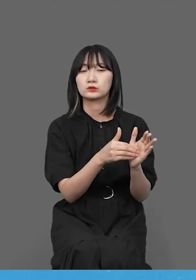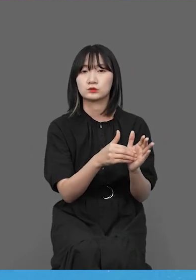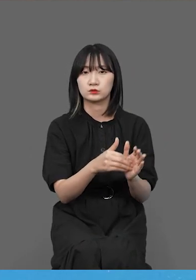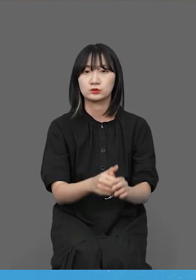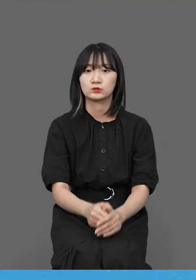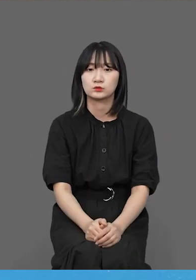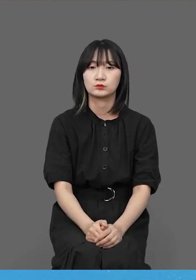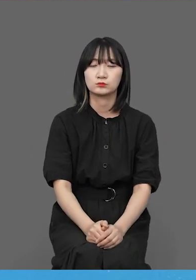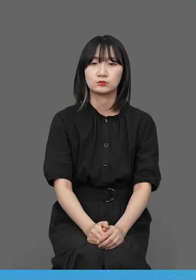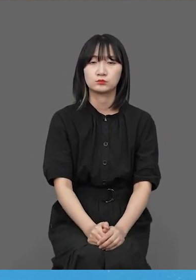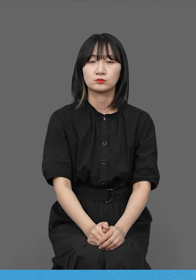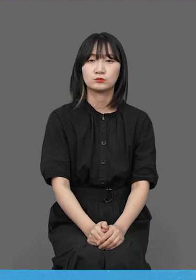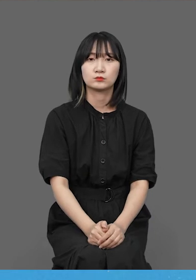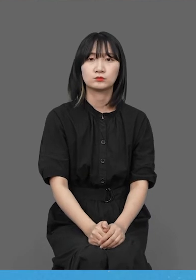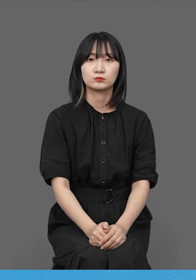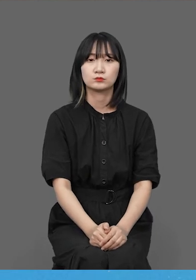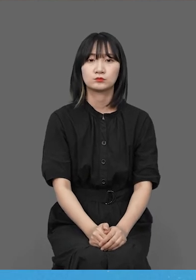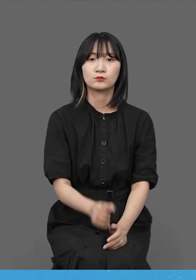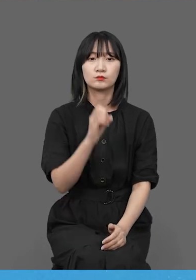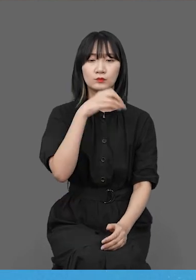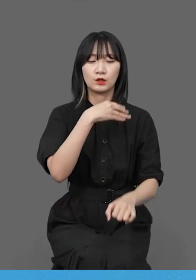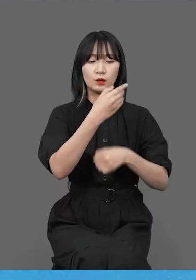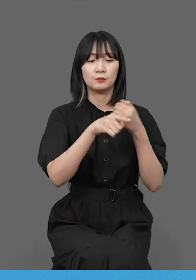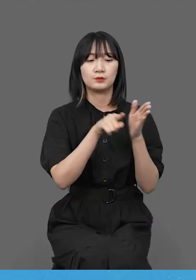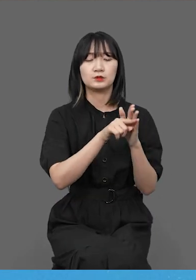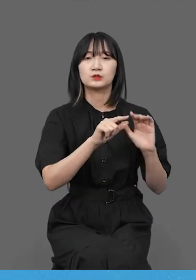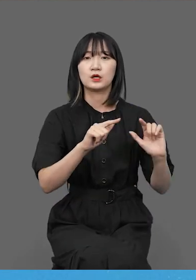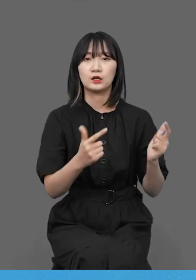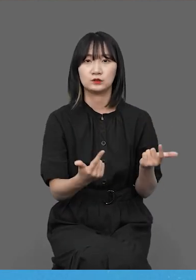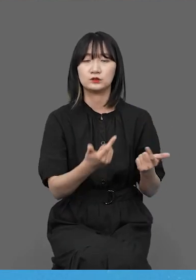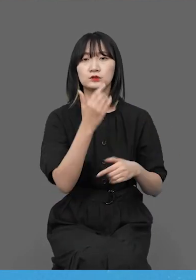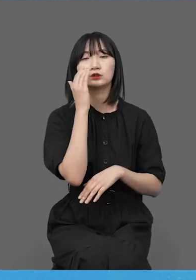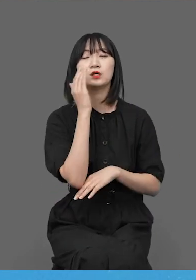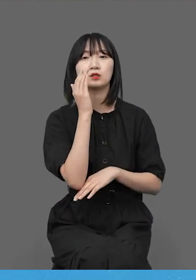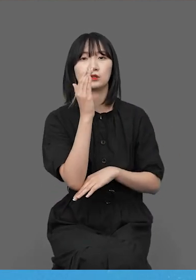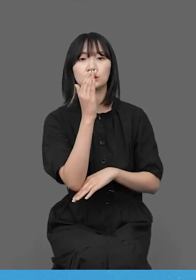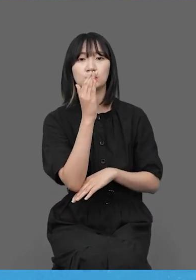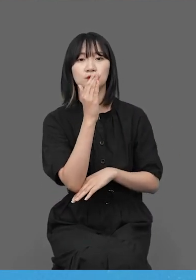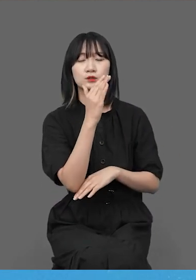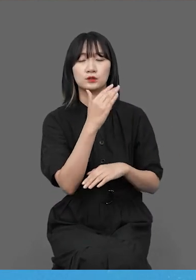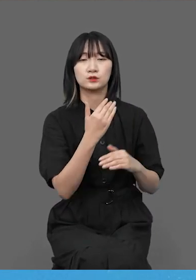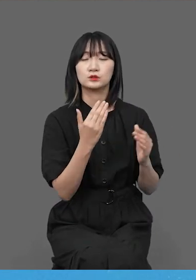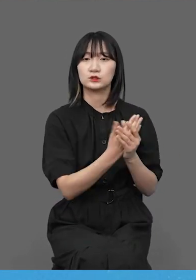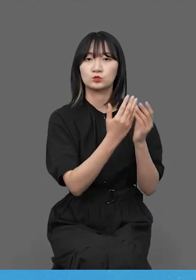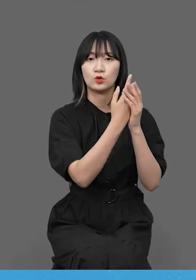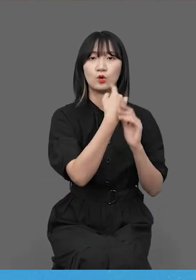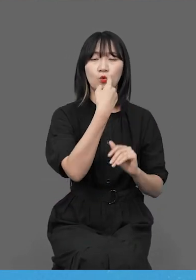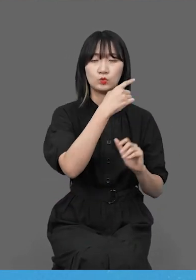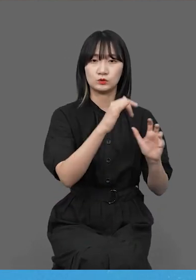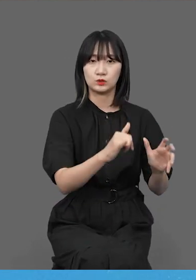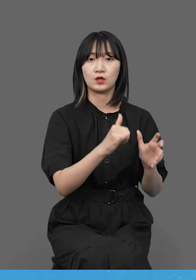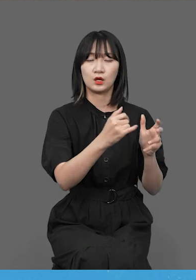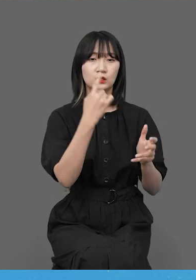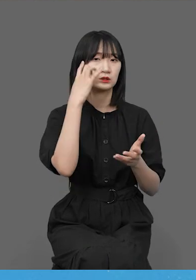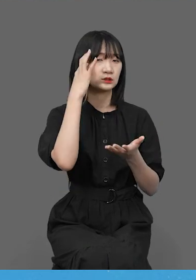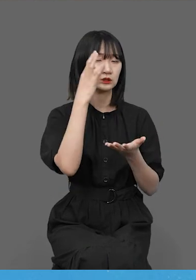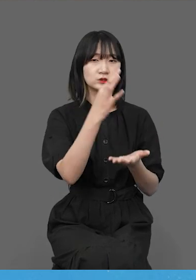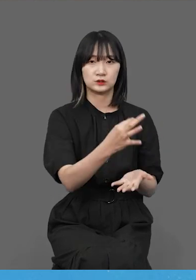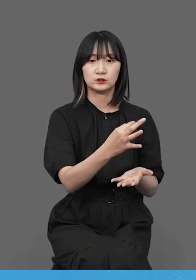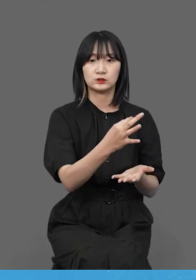하는 철저하게 무신론적이고 정말 진화론적인 세계관에서